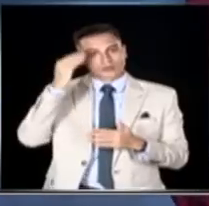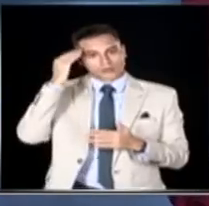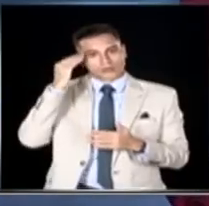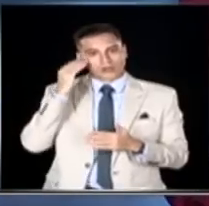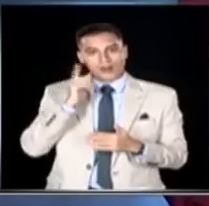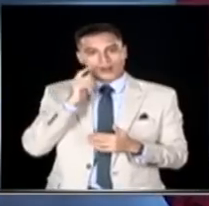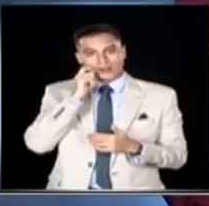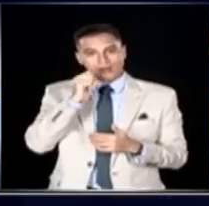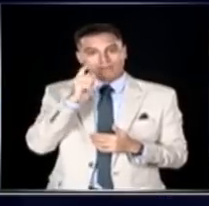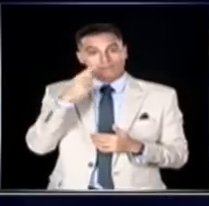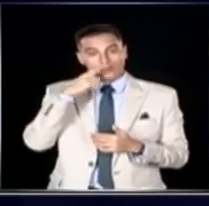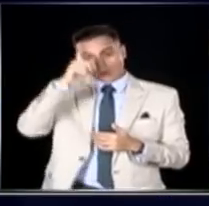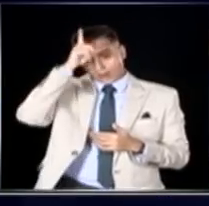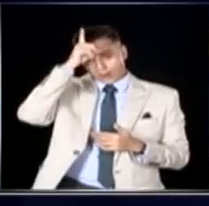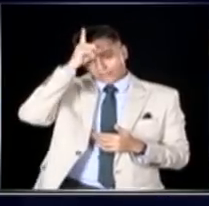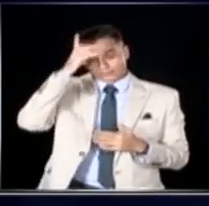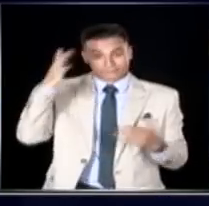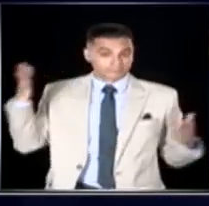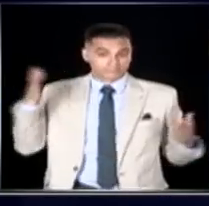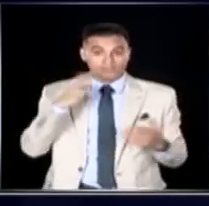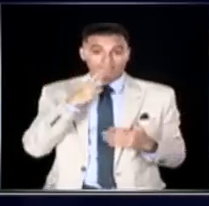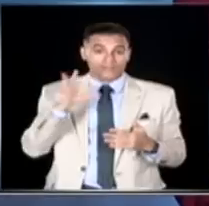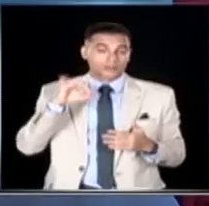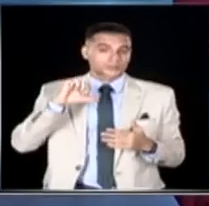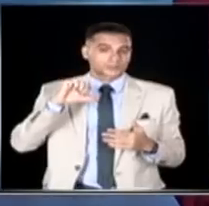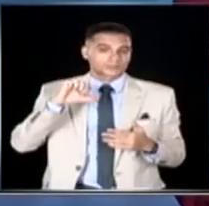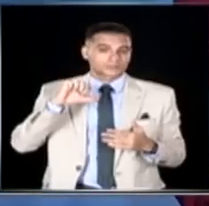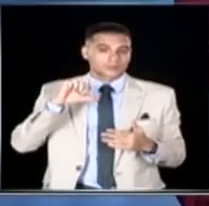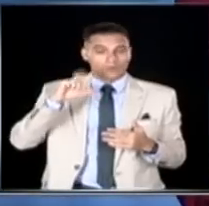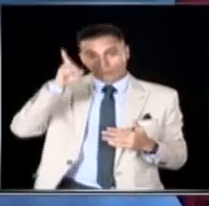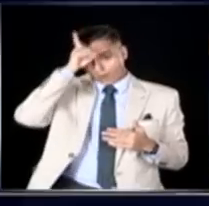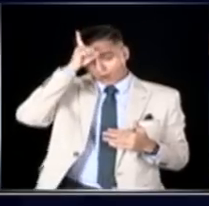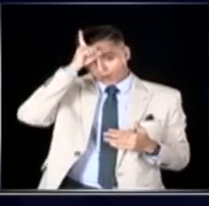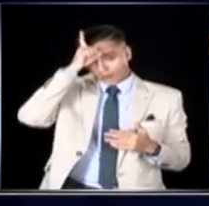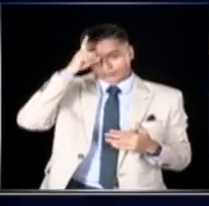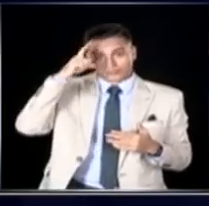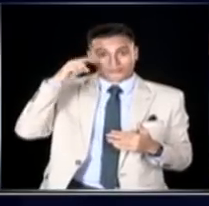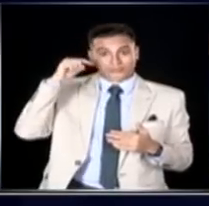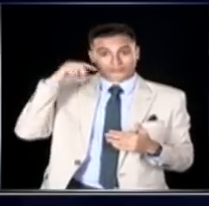إسبانيا. فرنسا خسرت